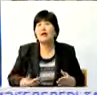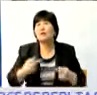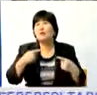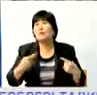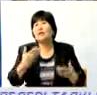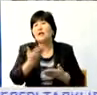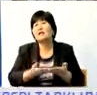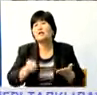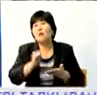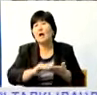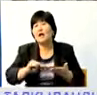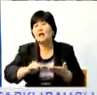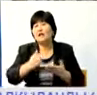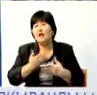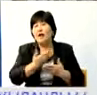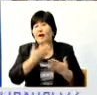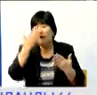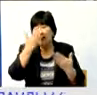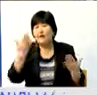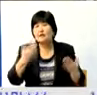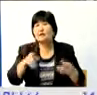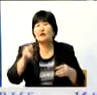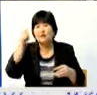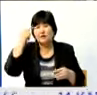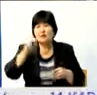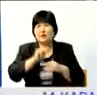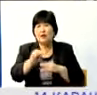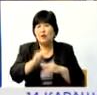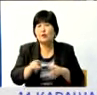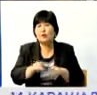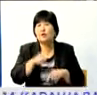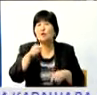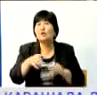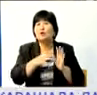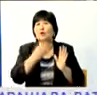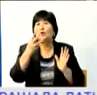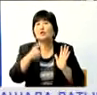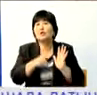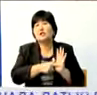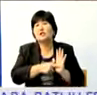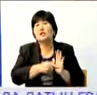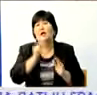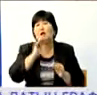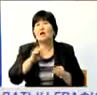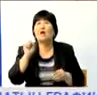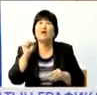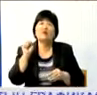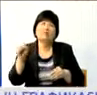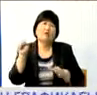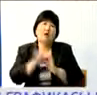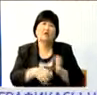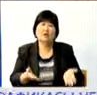сыни мақалалар жазды. Халықты қараңғылықтан құтқаруды көздеген қайраткер 1937 жылы жазықсыз атылды. Ең бір мықты